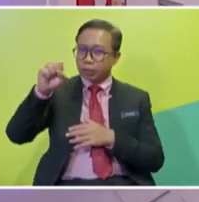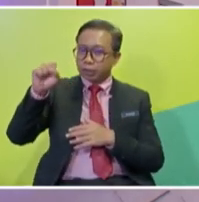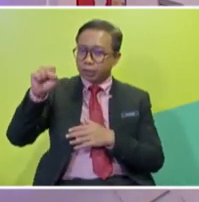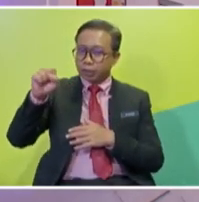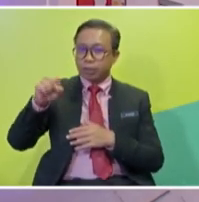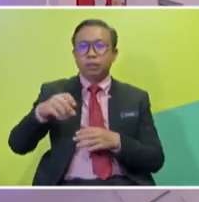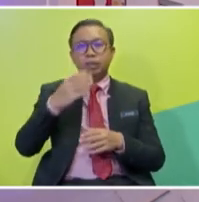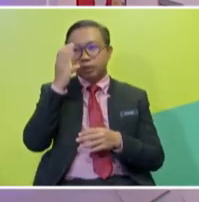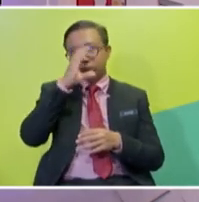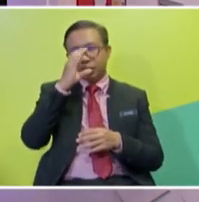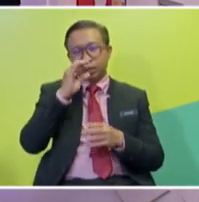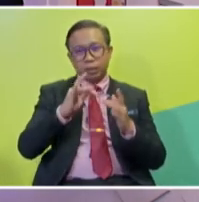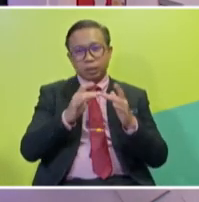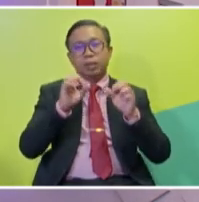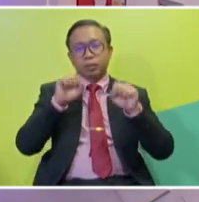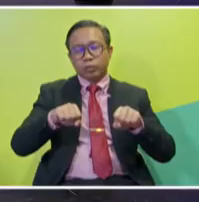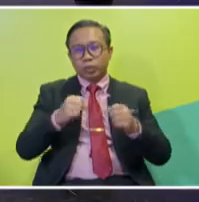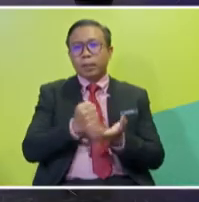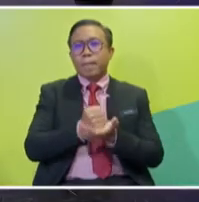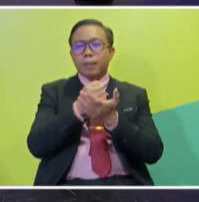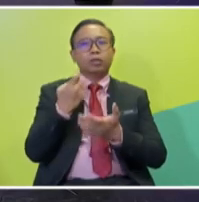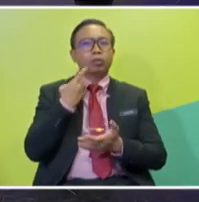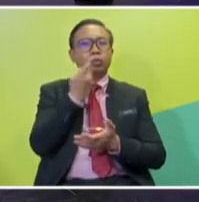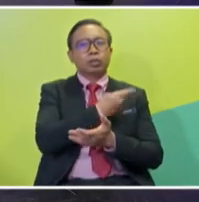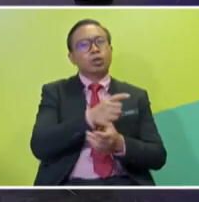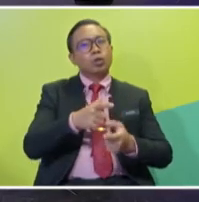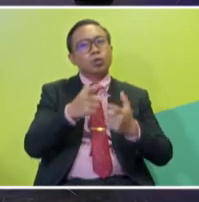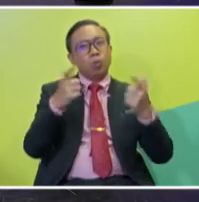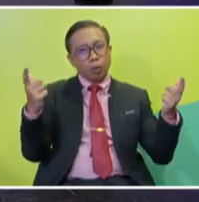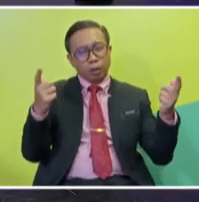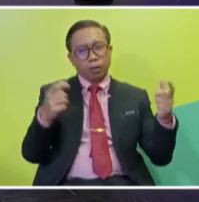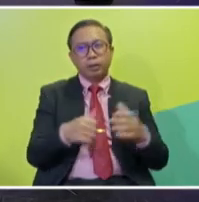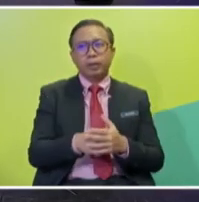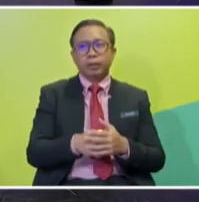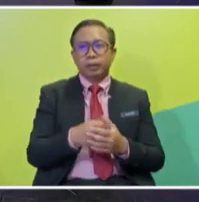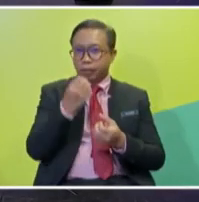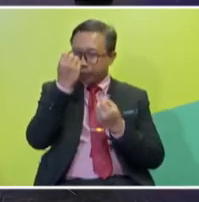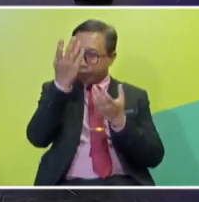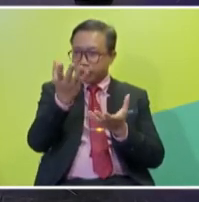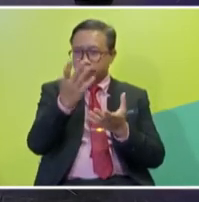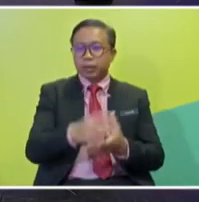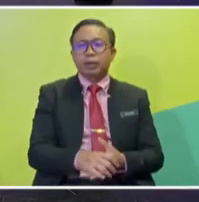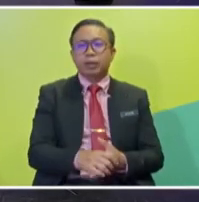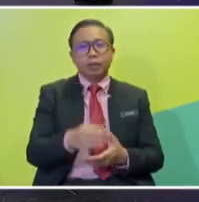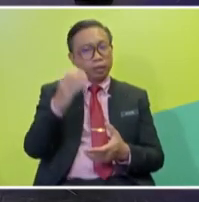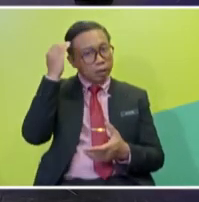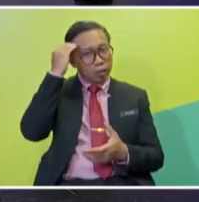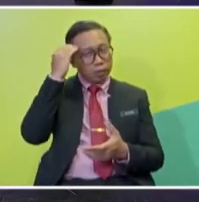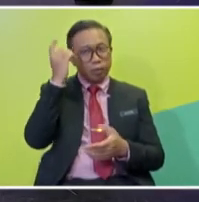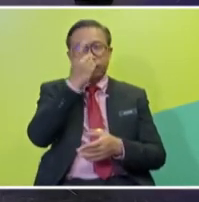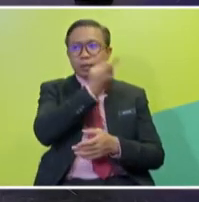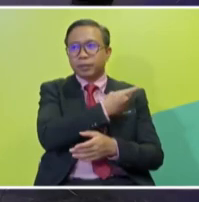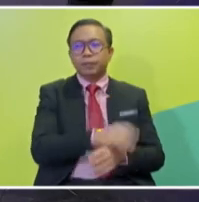intennet yang berkaitan ini boleh membantu kita untuk memperluaskan lagi pandangan dan juga pengetahuan kita